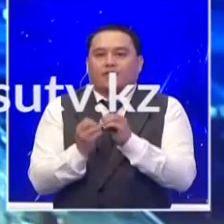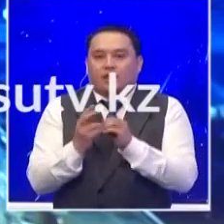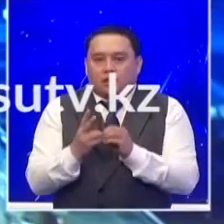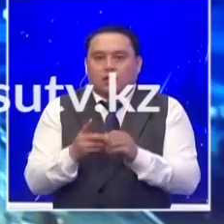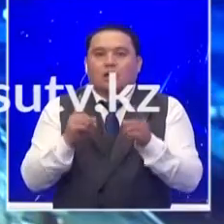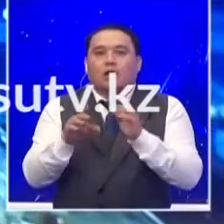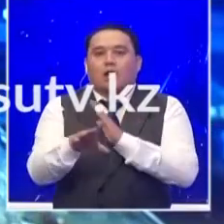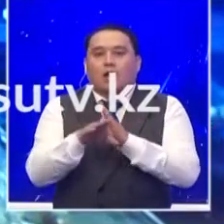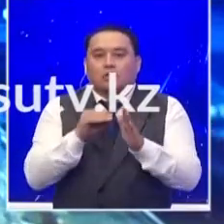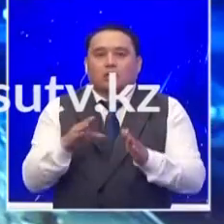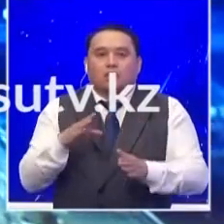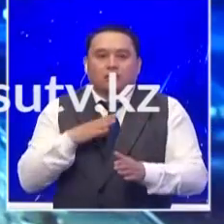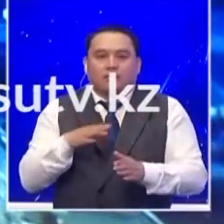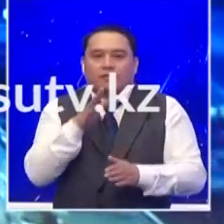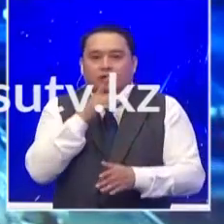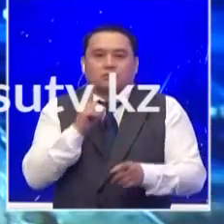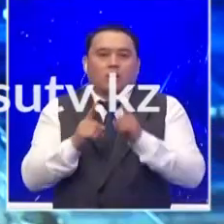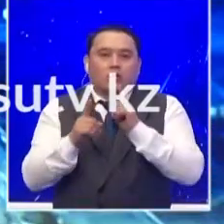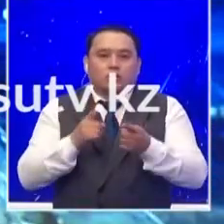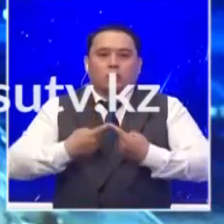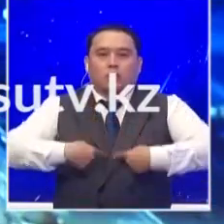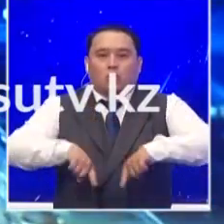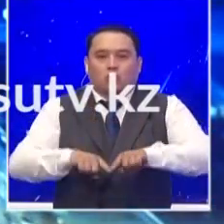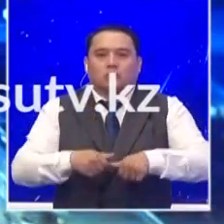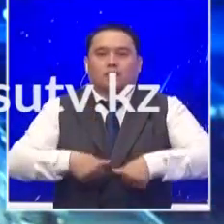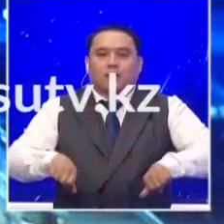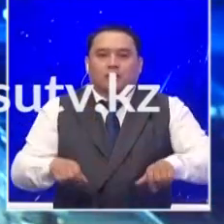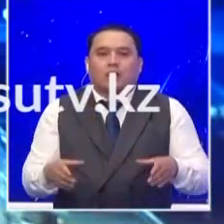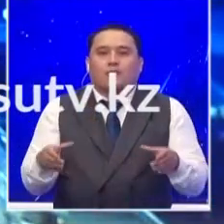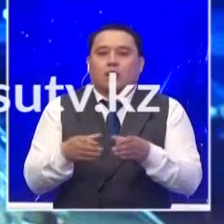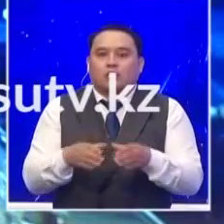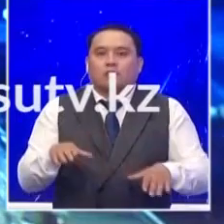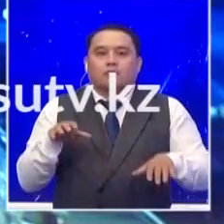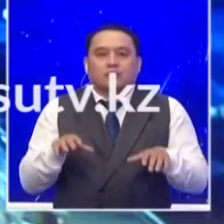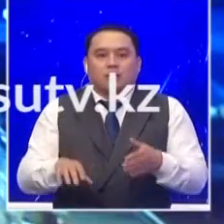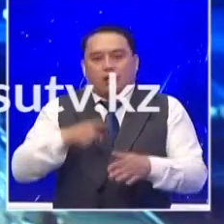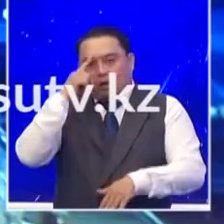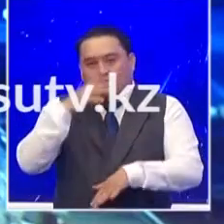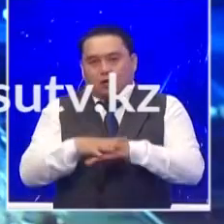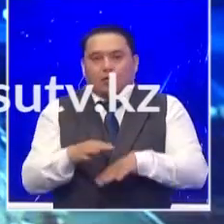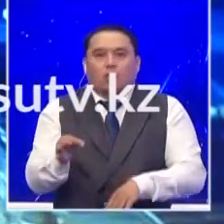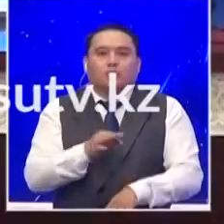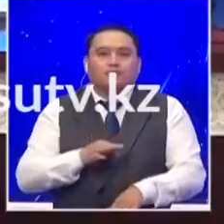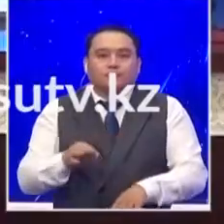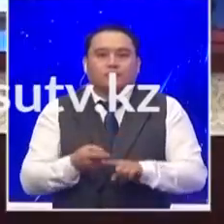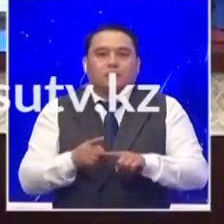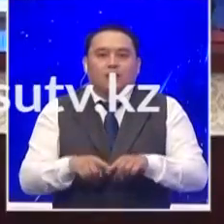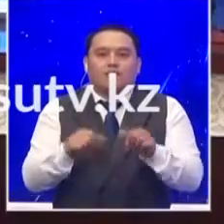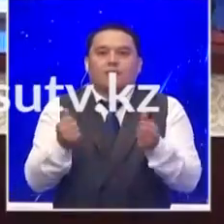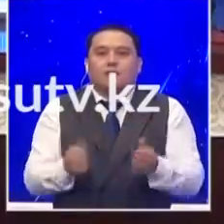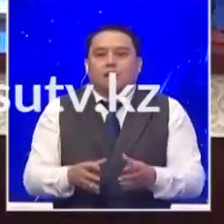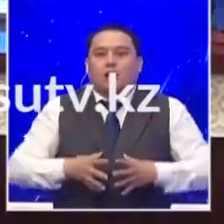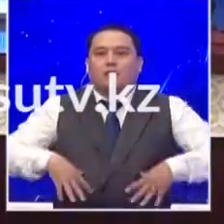12. Голосование состоялось во время заседания бюро политсовета партии под председательством акима Алматинской области.